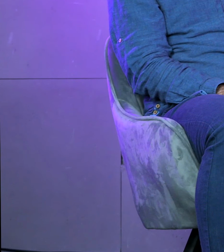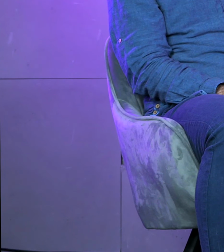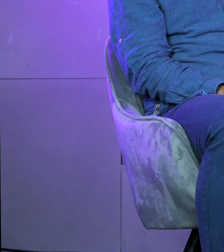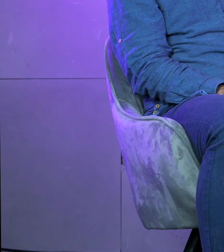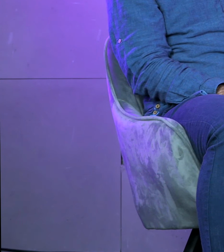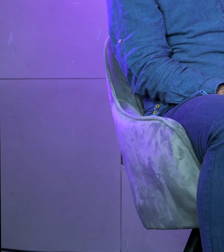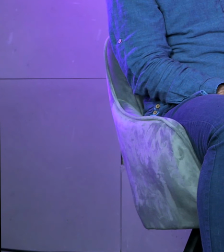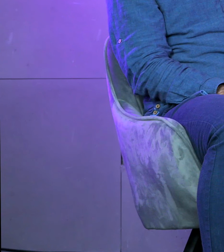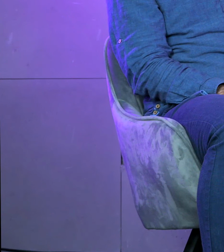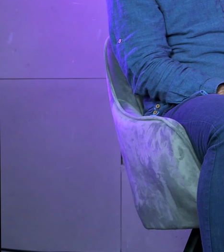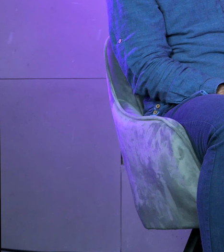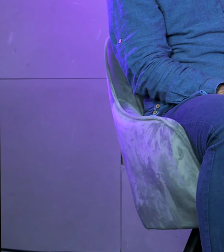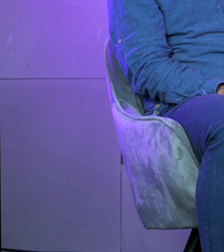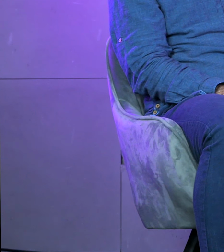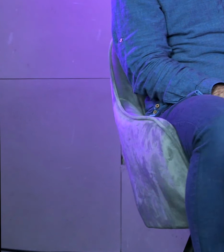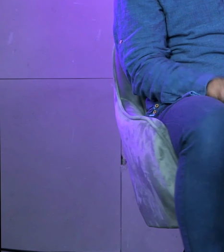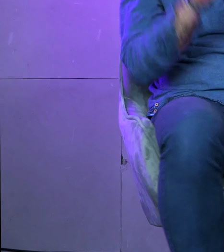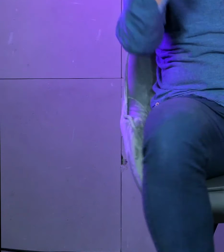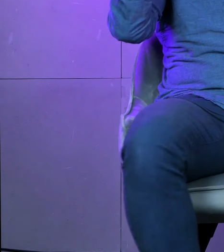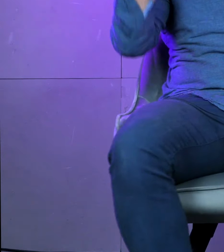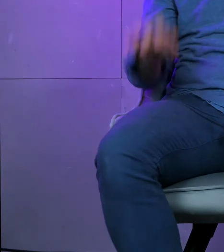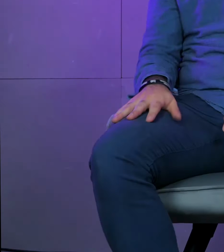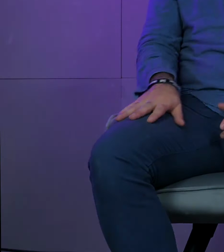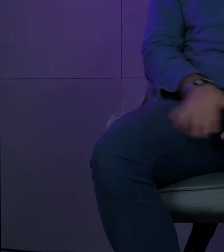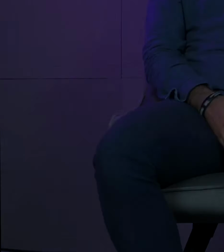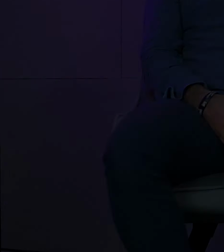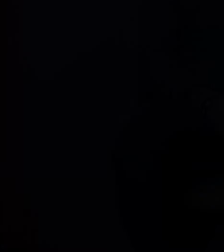dziękuję i Cześć dzięki cześć